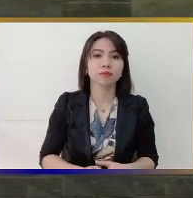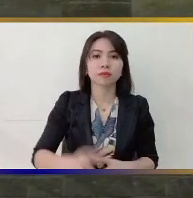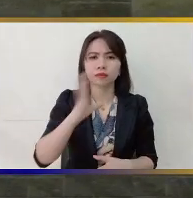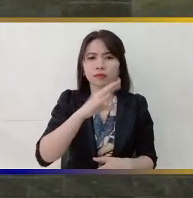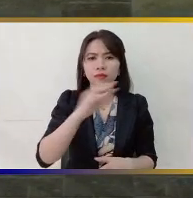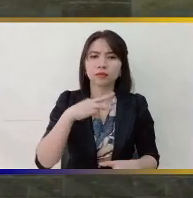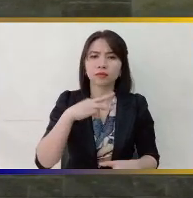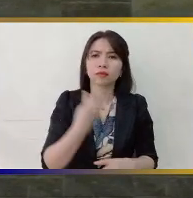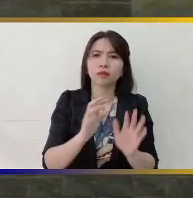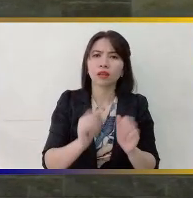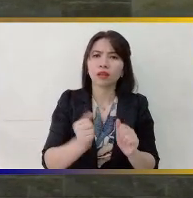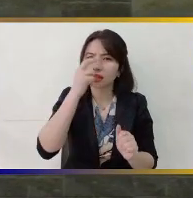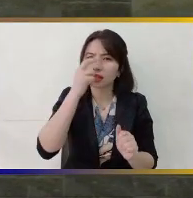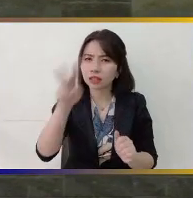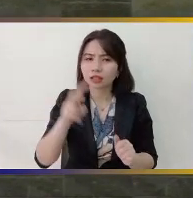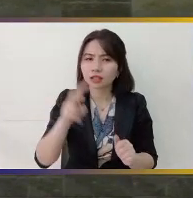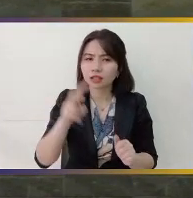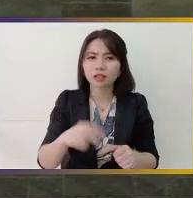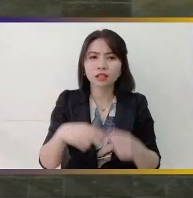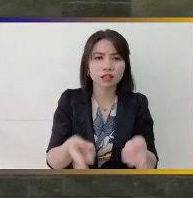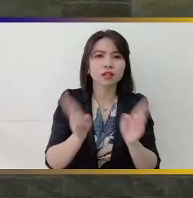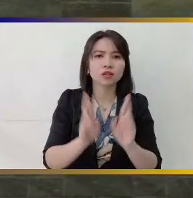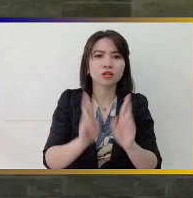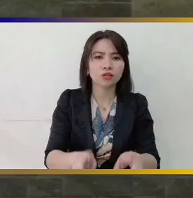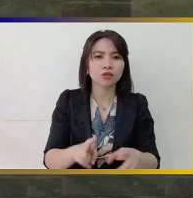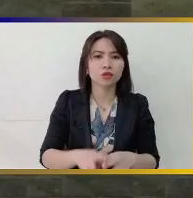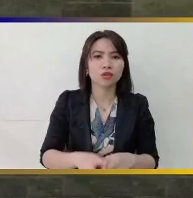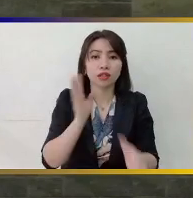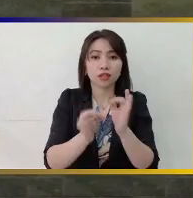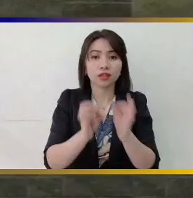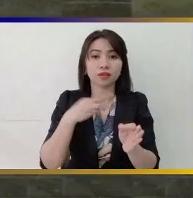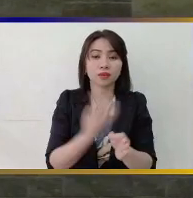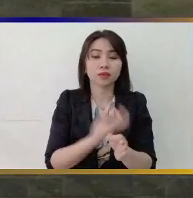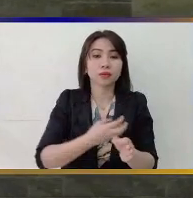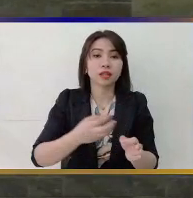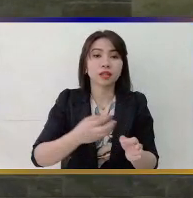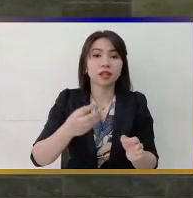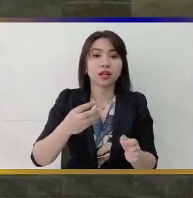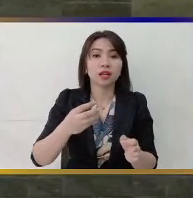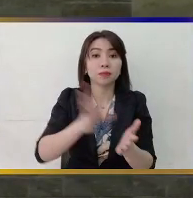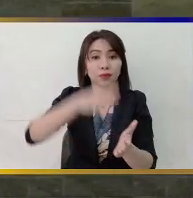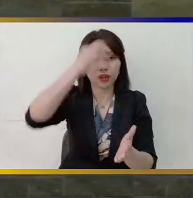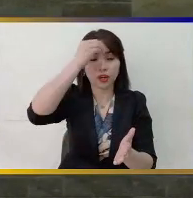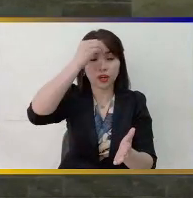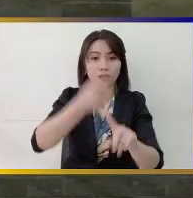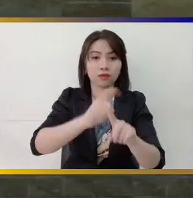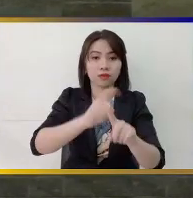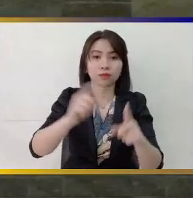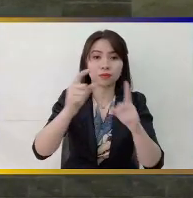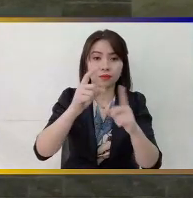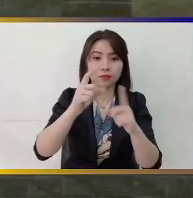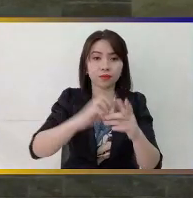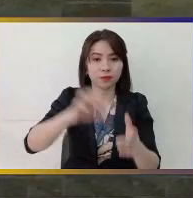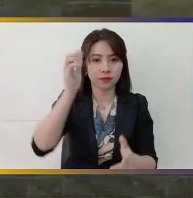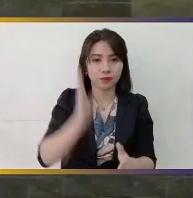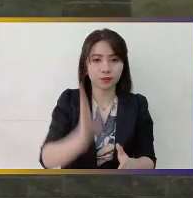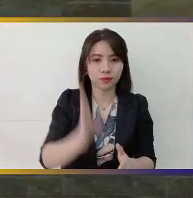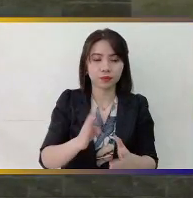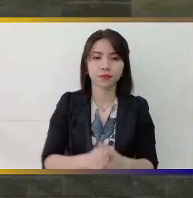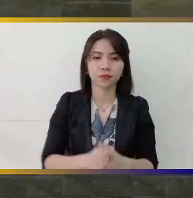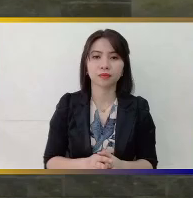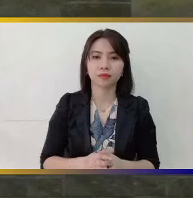po natin ang resulta po ng pakikinig ng salita ng Diyos. Okay? Now listen,